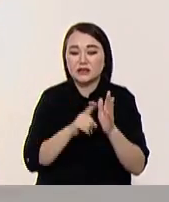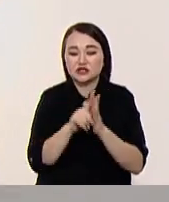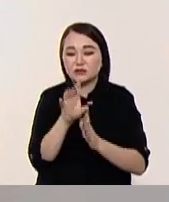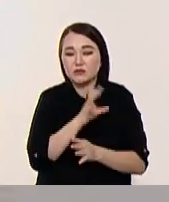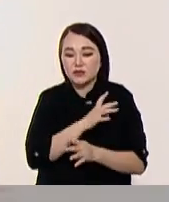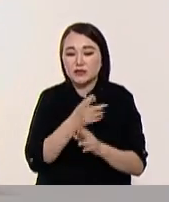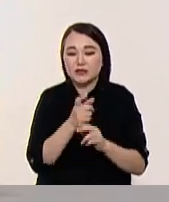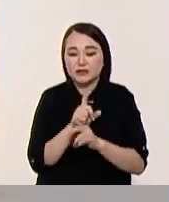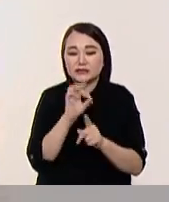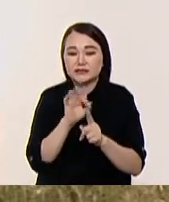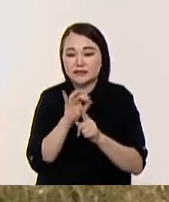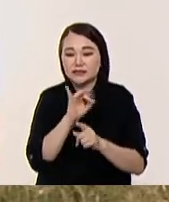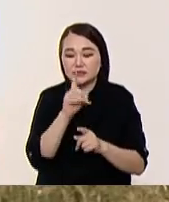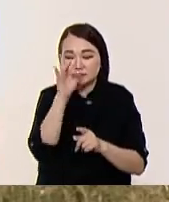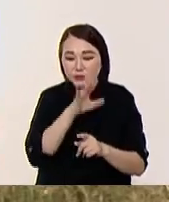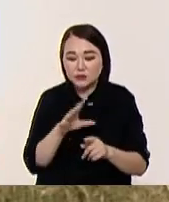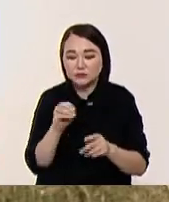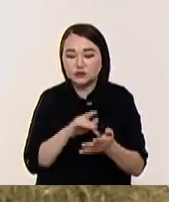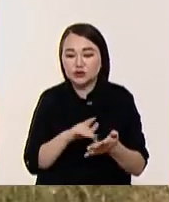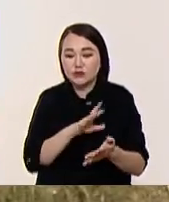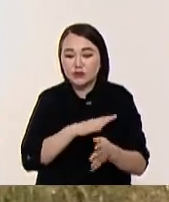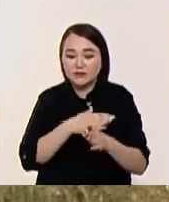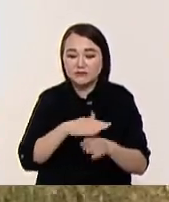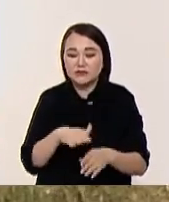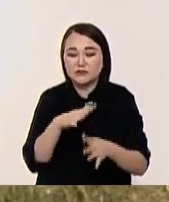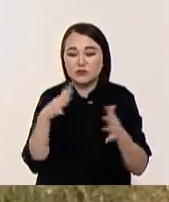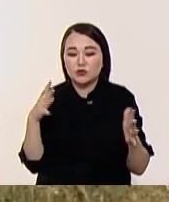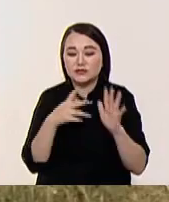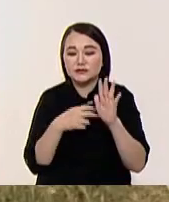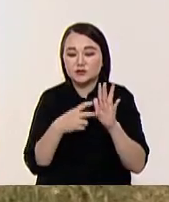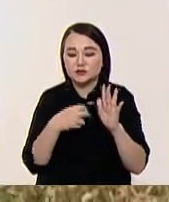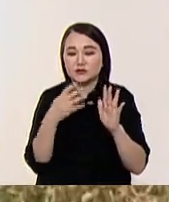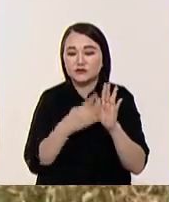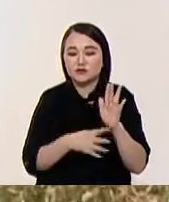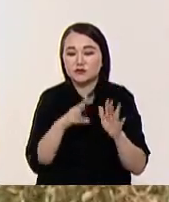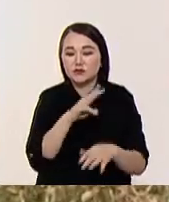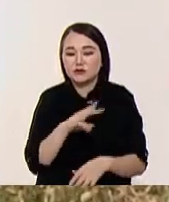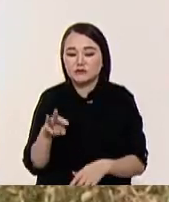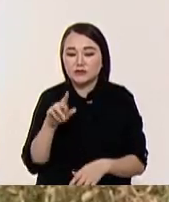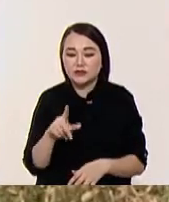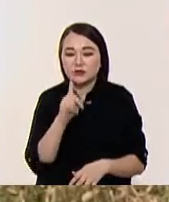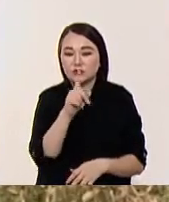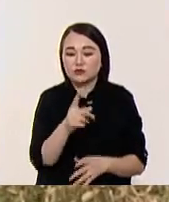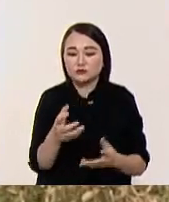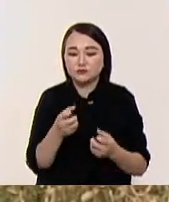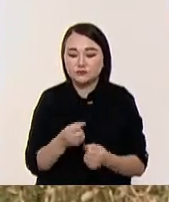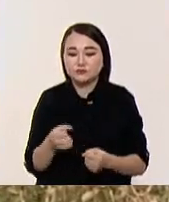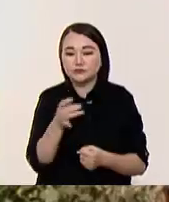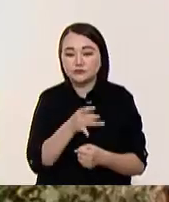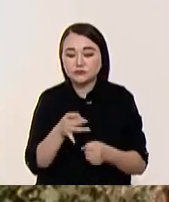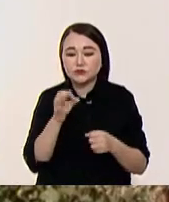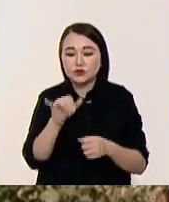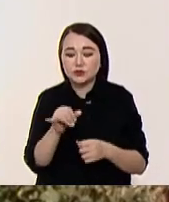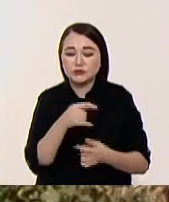чиновники. На эти цели из республиканского бюджета было выделено более 790 миллионов тенге. Однако принять объект у